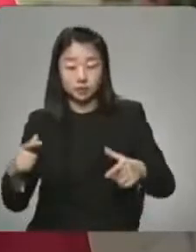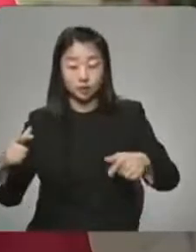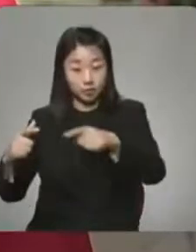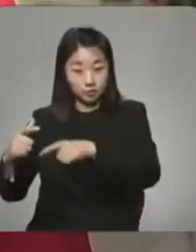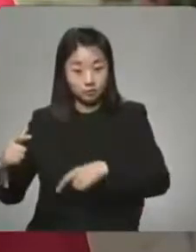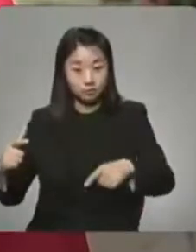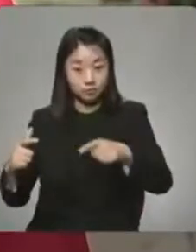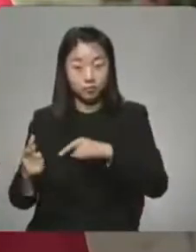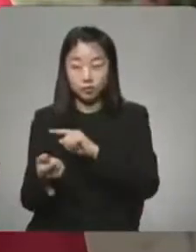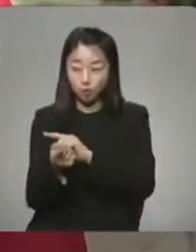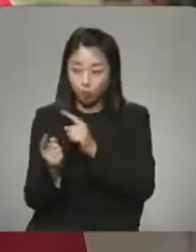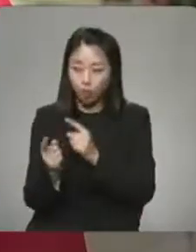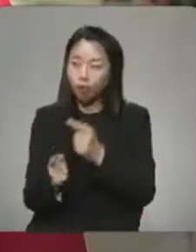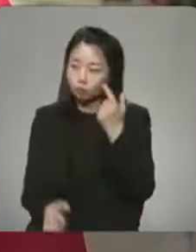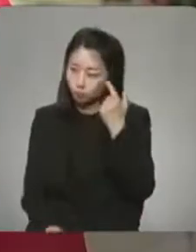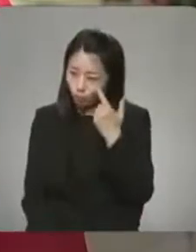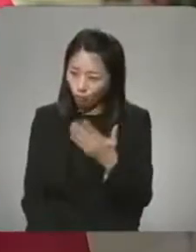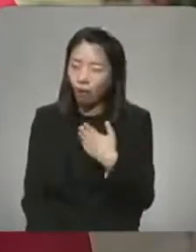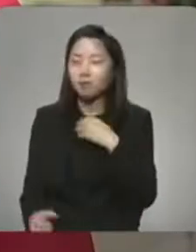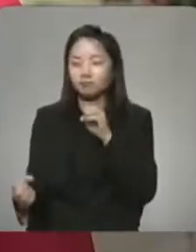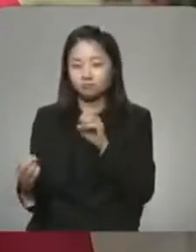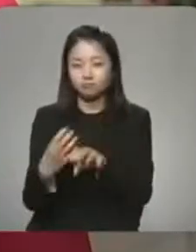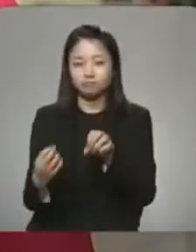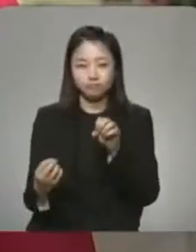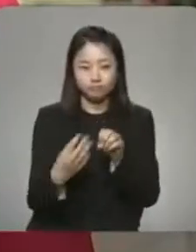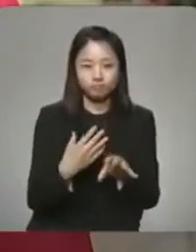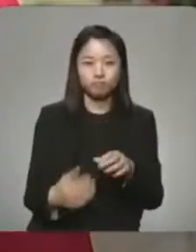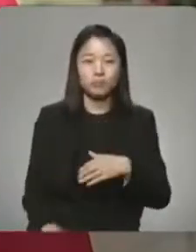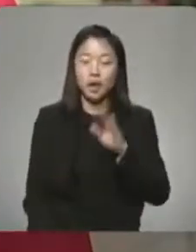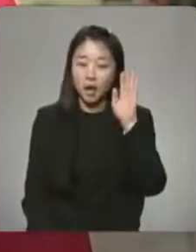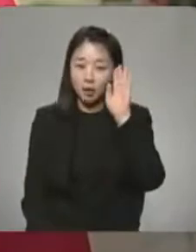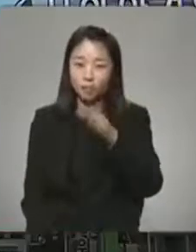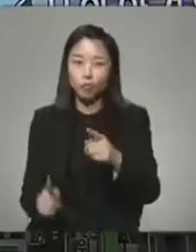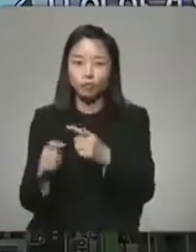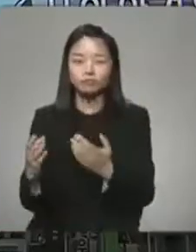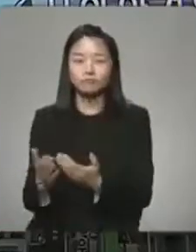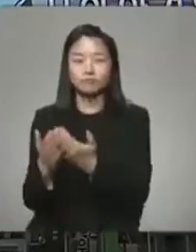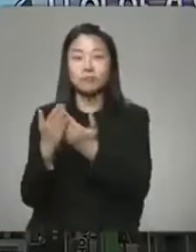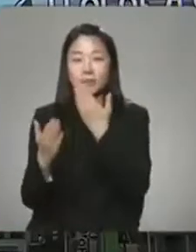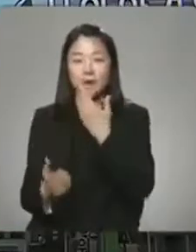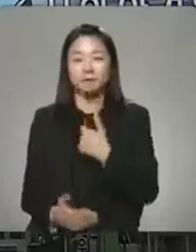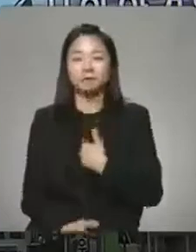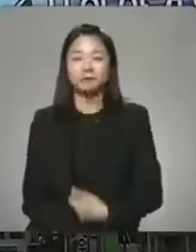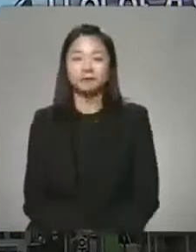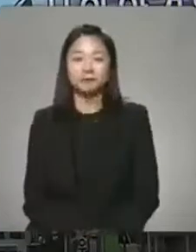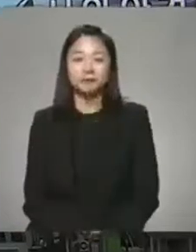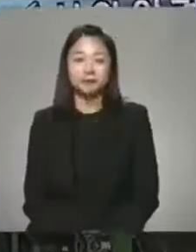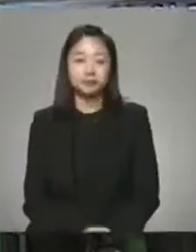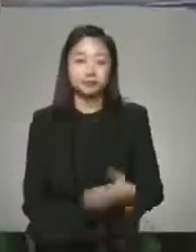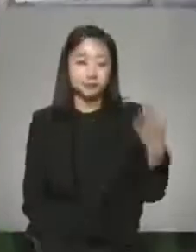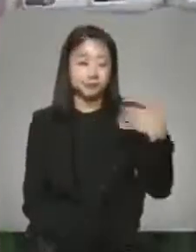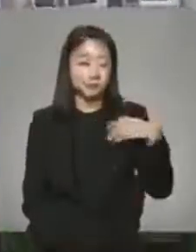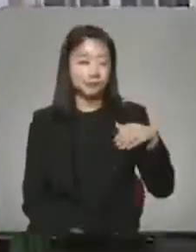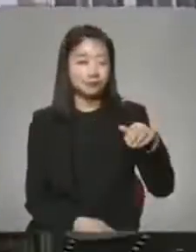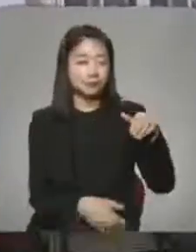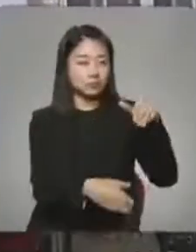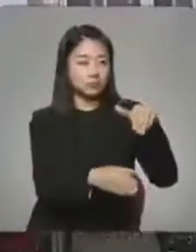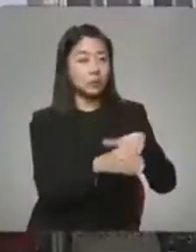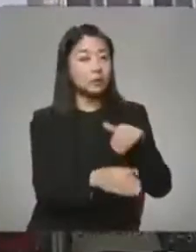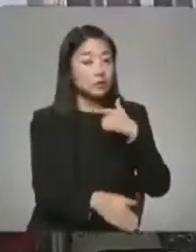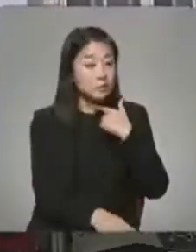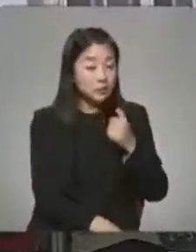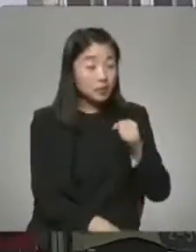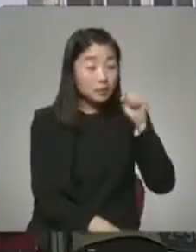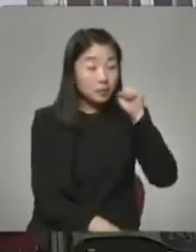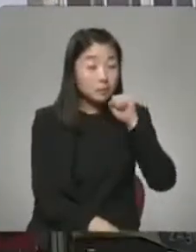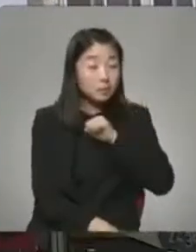일해서 국민들과 소통하면서 새로운 고성. 재보궐선거를 통해 당선된 현직 군수